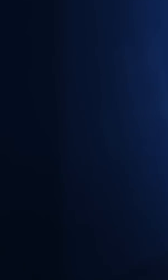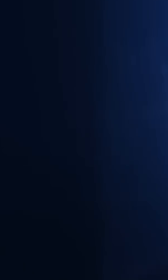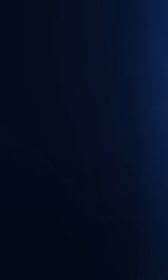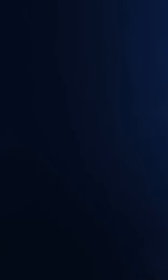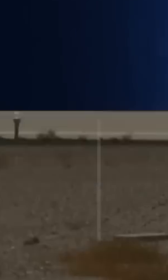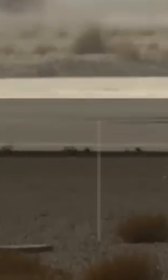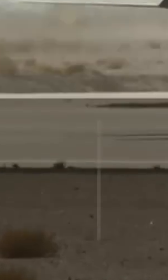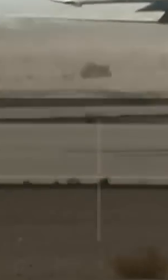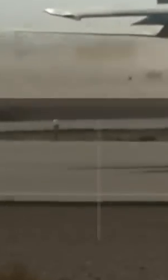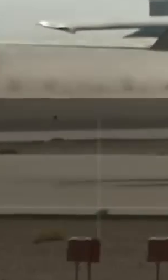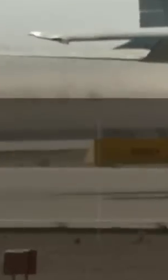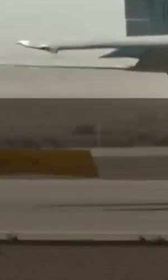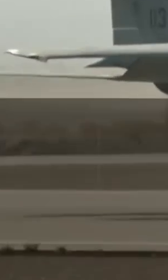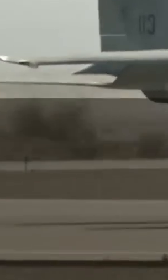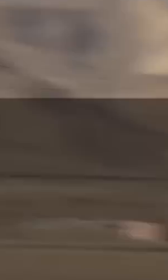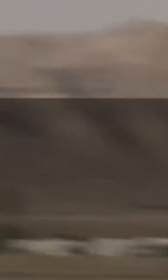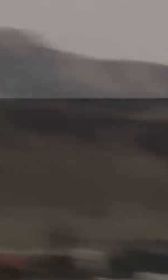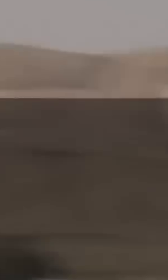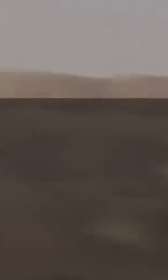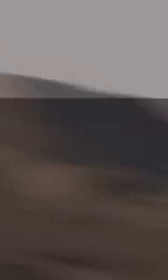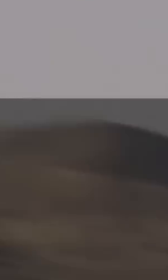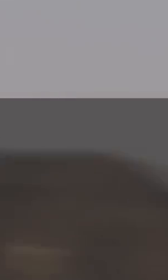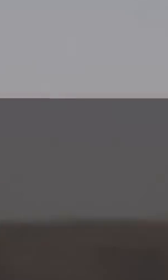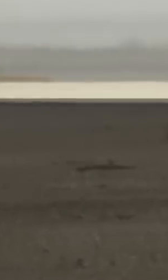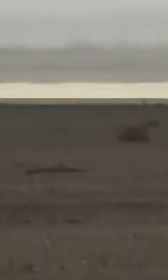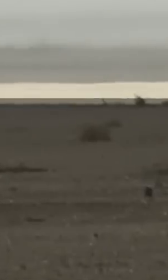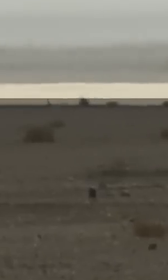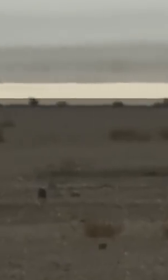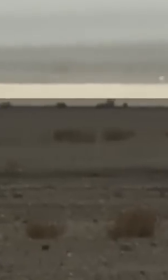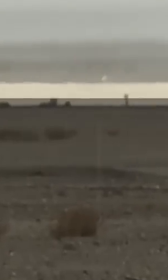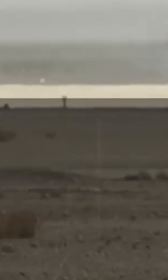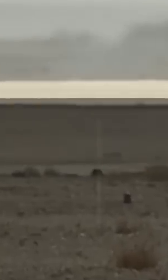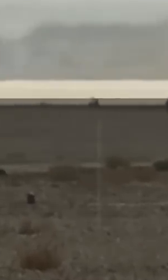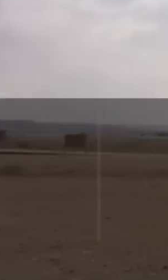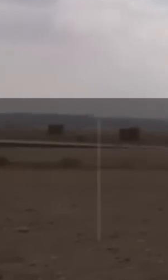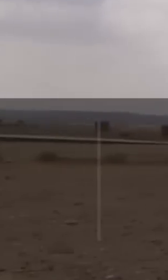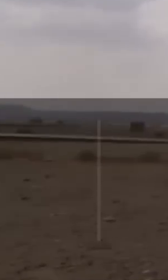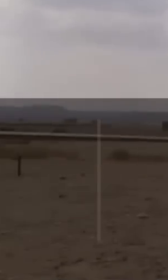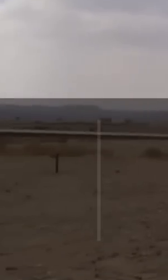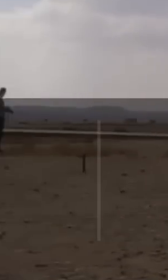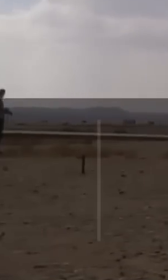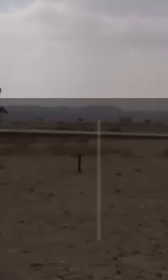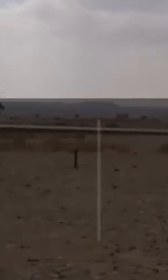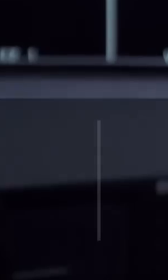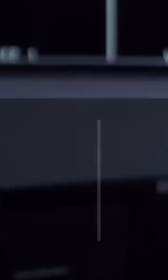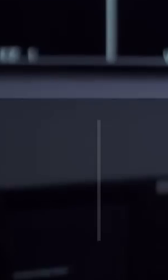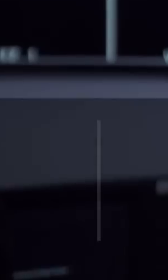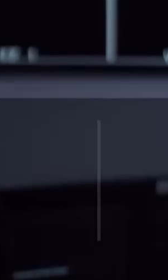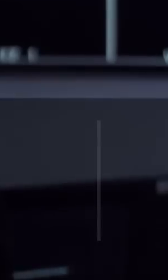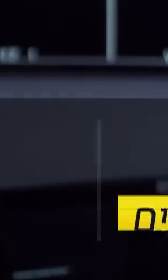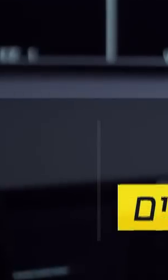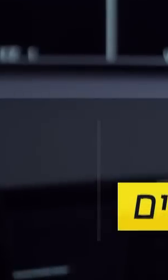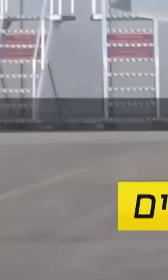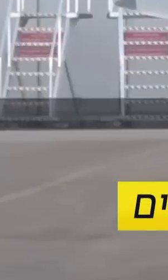חדשות הערב. מחאת הטייסים עולה מדרגה, בצהל חוששים מפגיעה בכשירות של חיל האוויר. באנו למפקד חיל